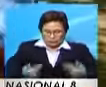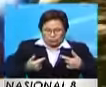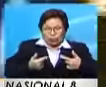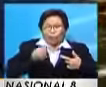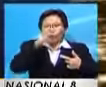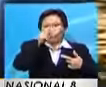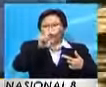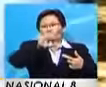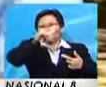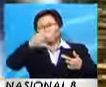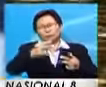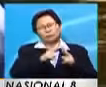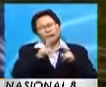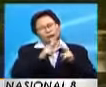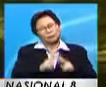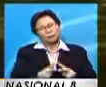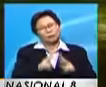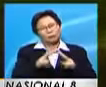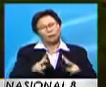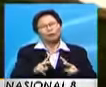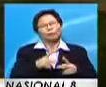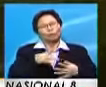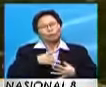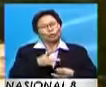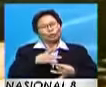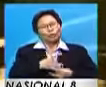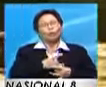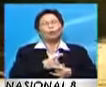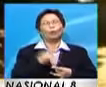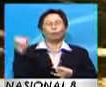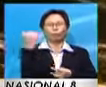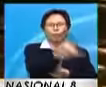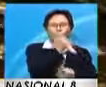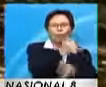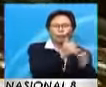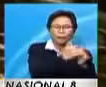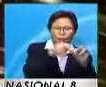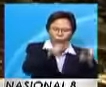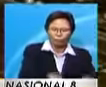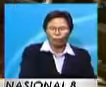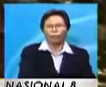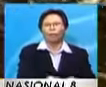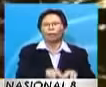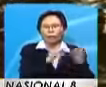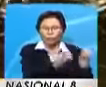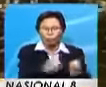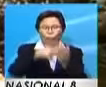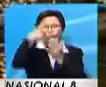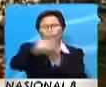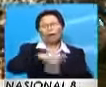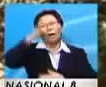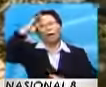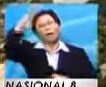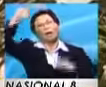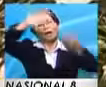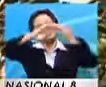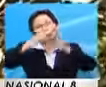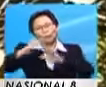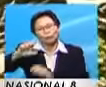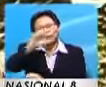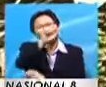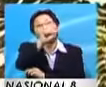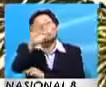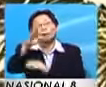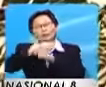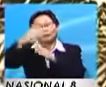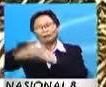Choiriah cukup sinonim dengan program-program Tour Padang anjuran Kementerian berkenaan termasuk program Hello komoditi Sungai Pasai